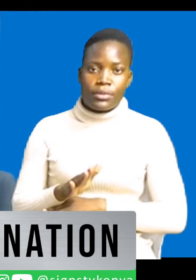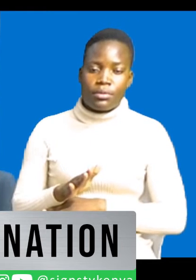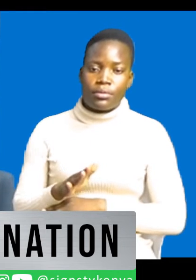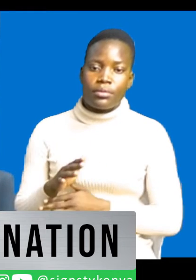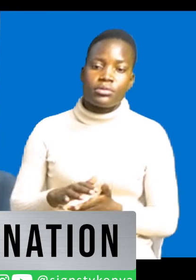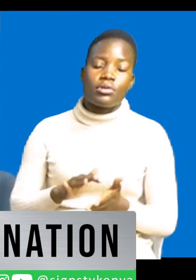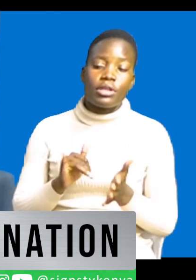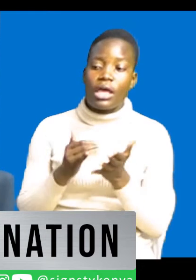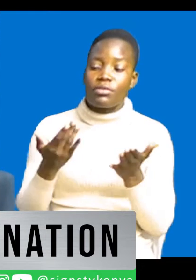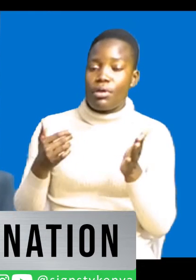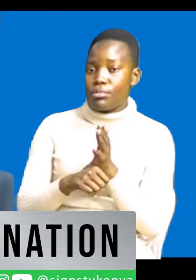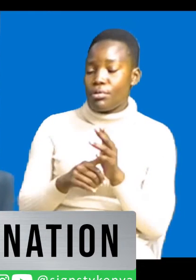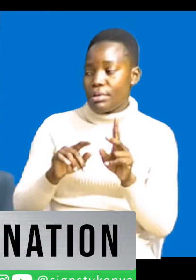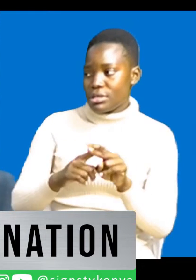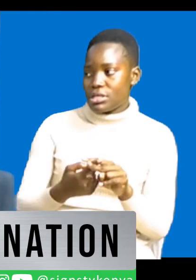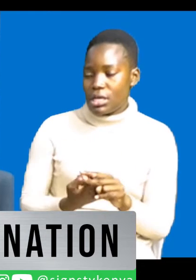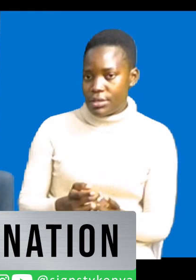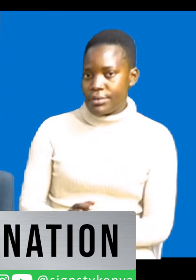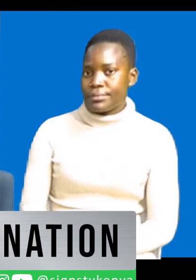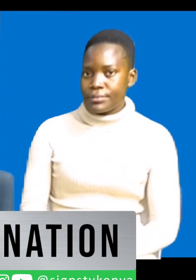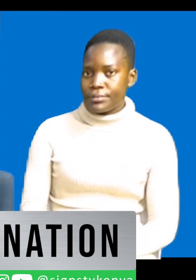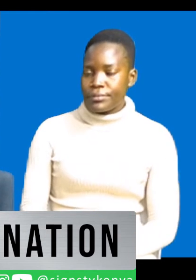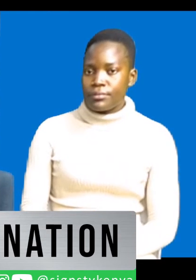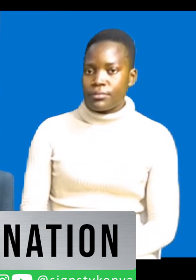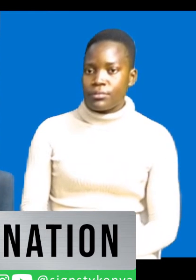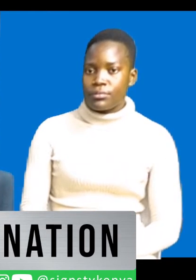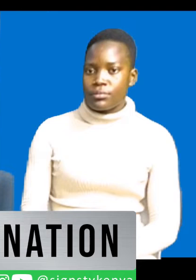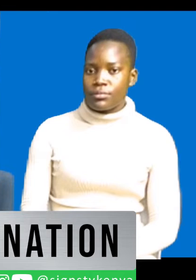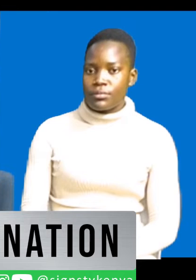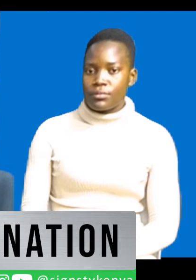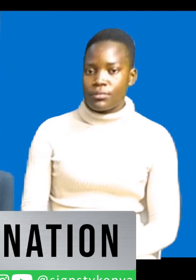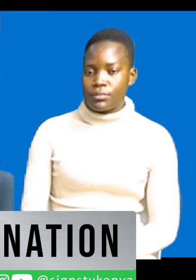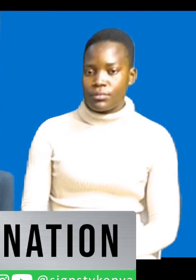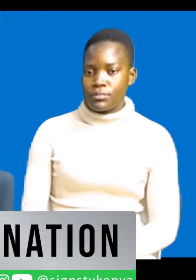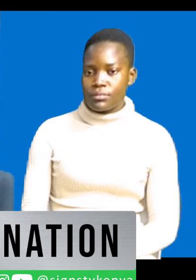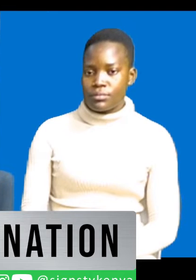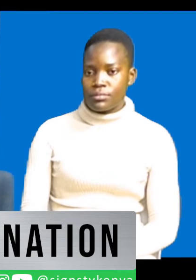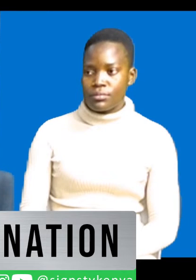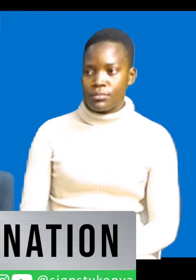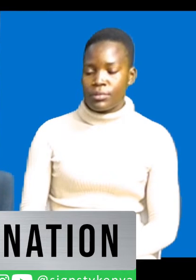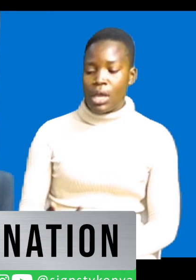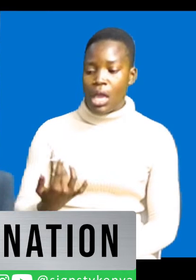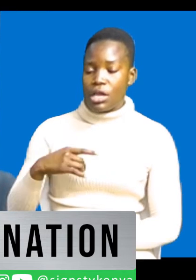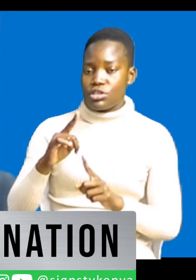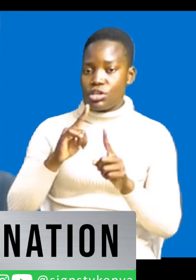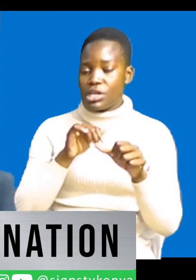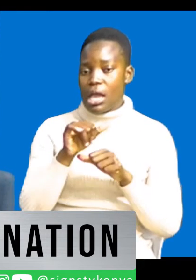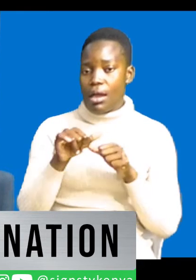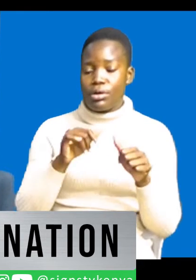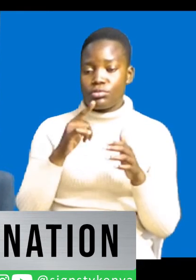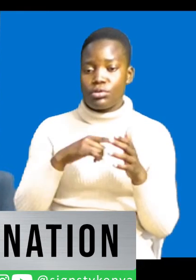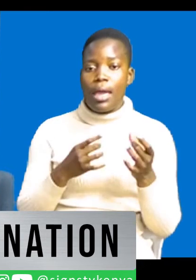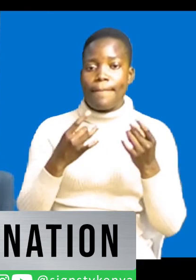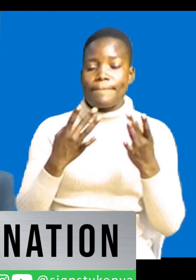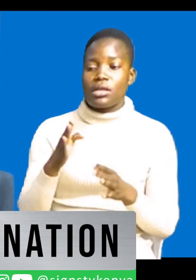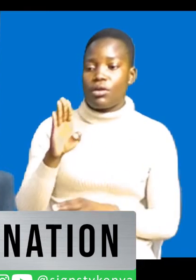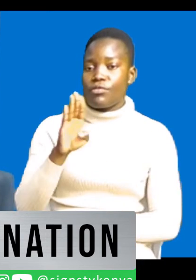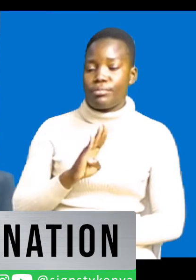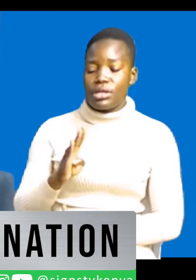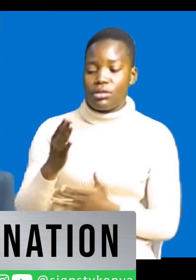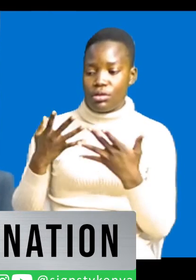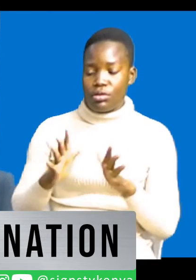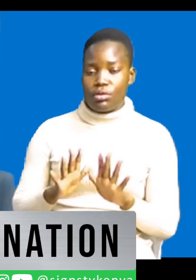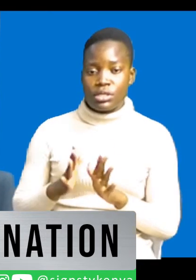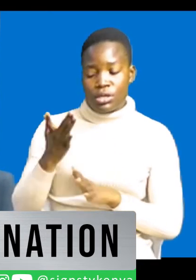vitu zinaanzia. In that case Kenya is a very heavy animal because we are talking of so much billions being